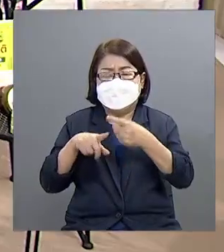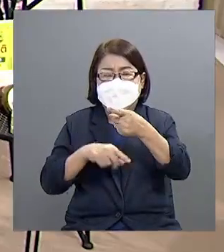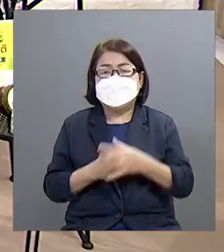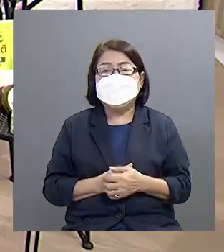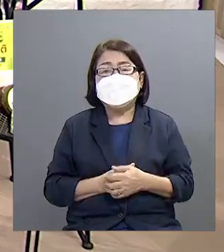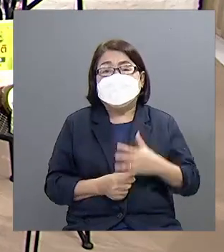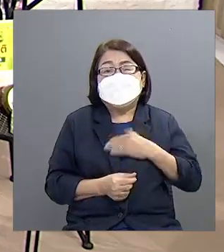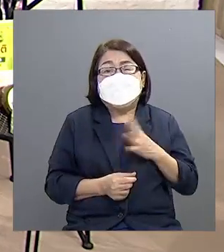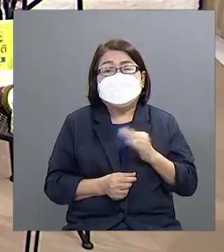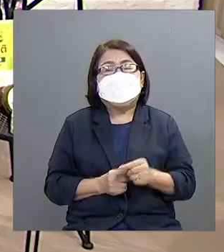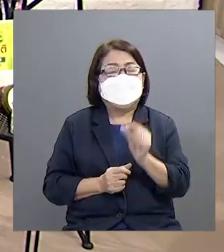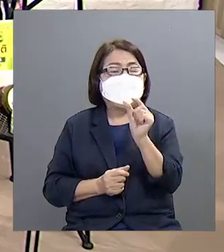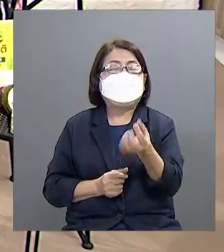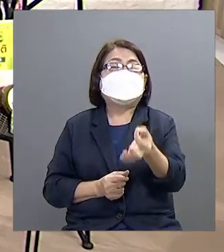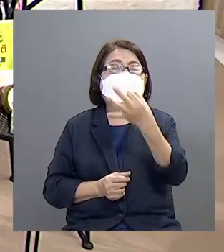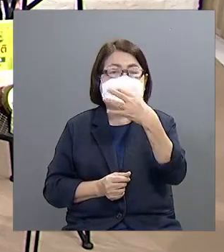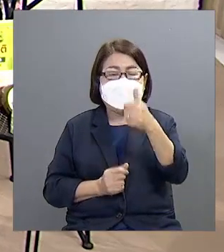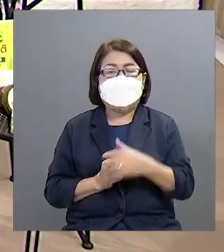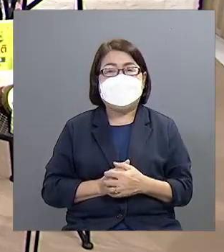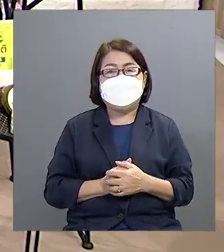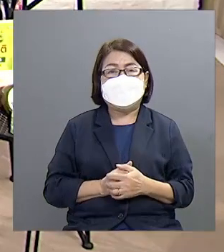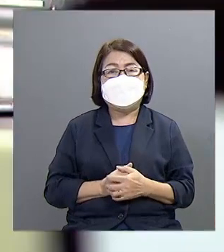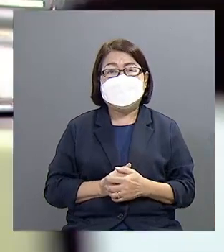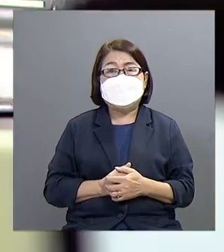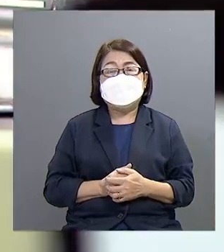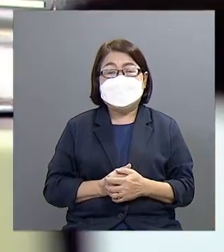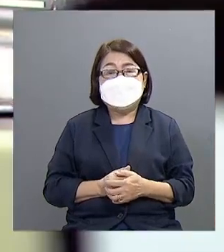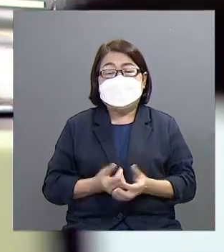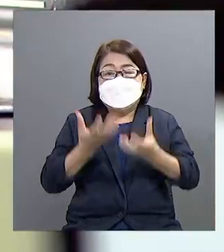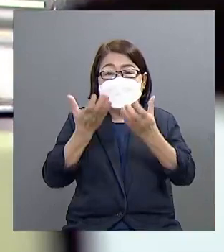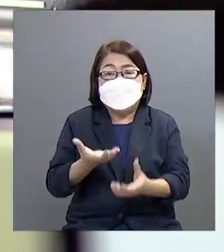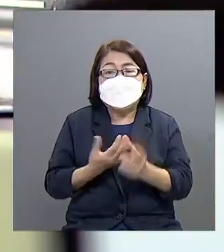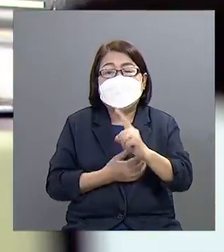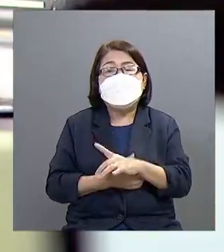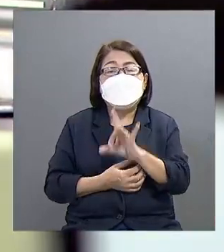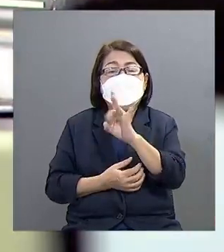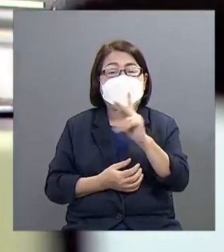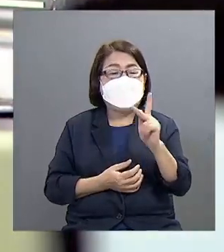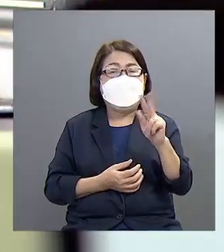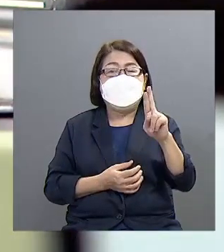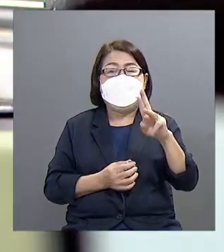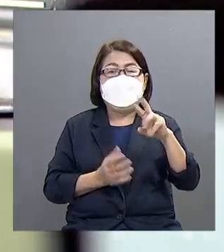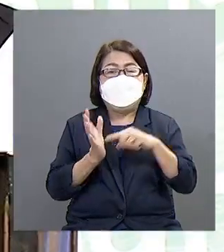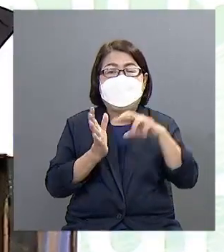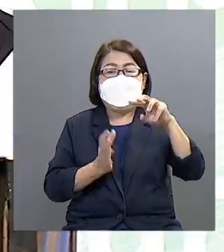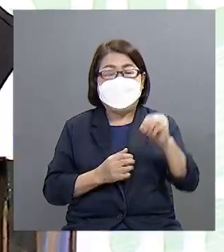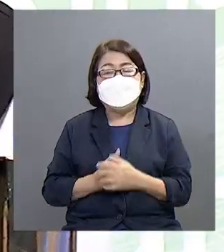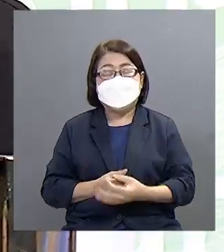ล เป็นแคปซูล อันนี้ก็คืออีกหนึ่งนวัตกรรมที่ว้าว ไม่มีคาร์บินอยด์ไม่มีสารออกฤทธิ์ที่ในกลุ่มที่ทำให้ง่วงทำ